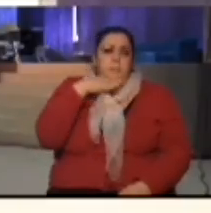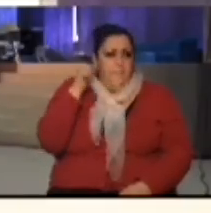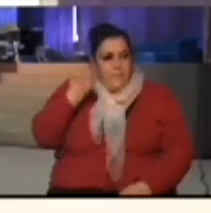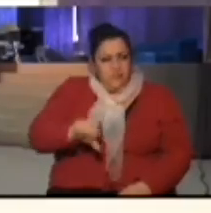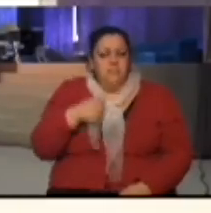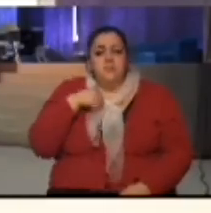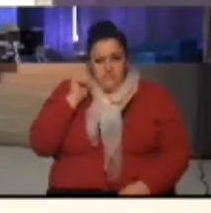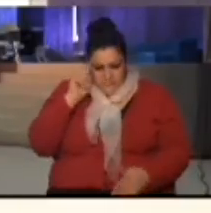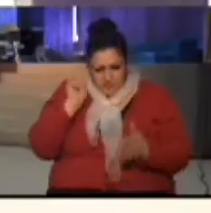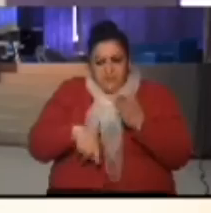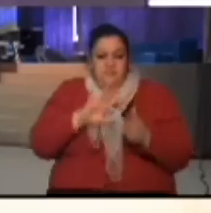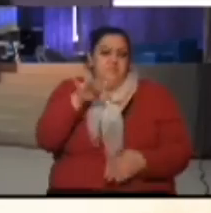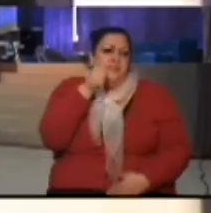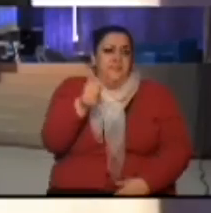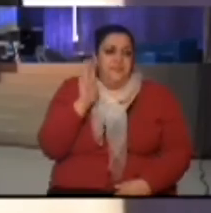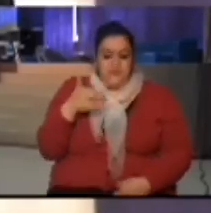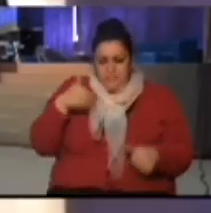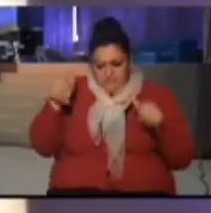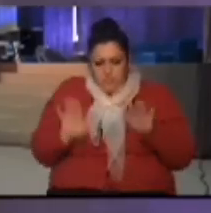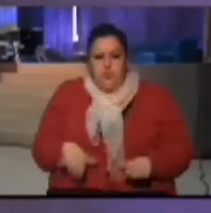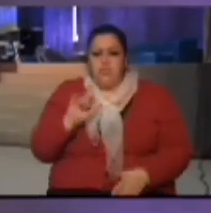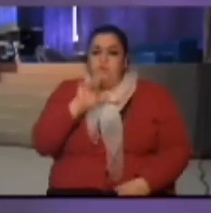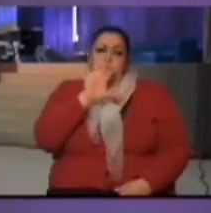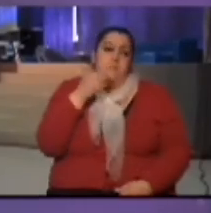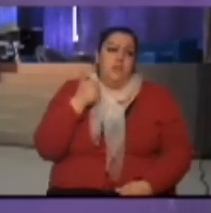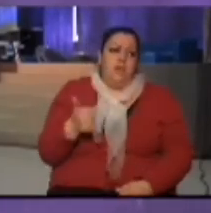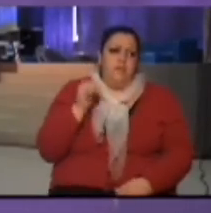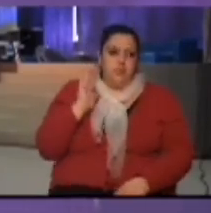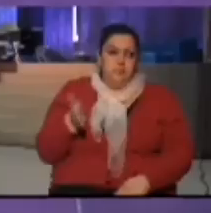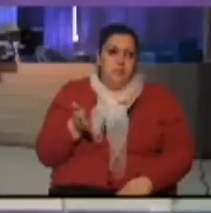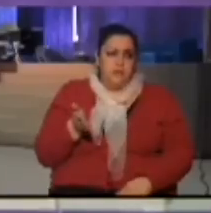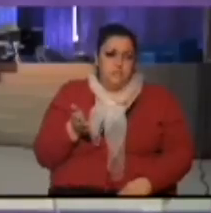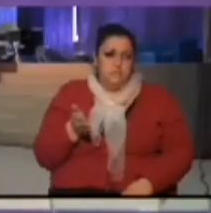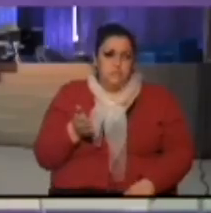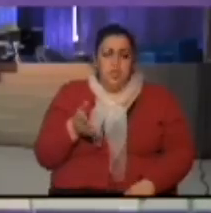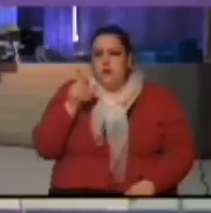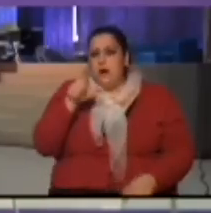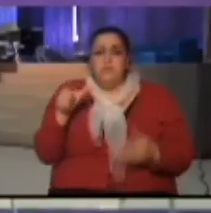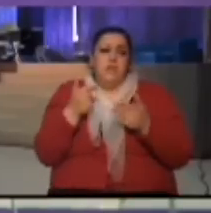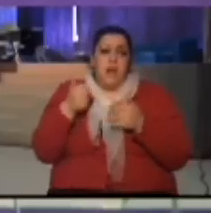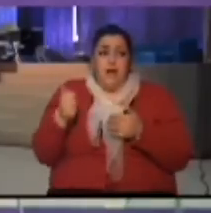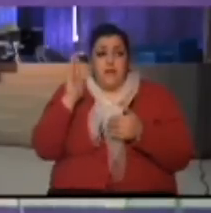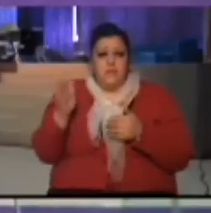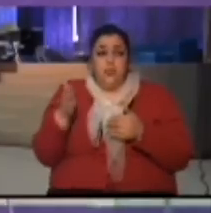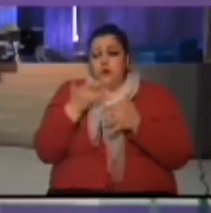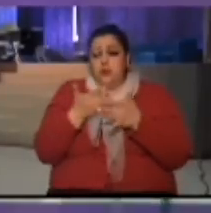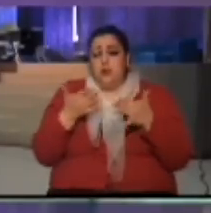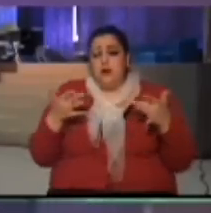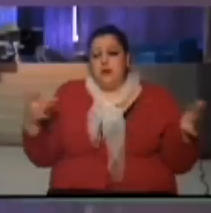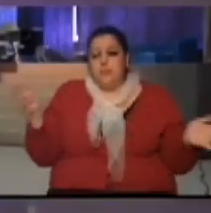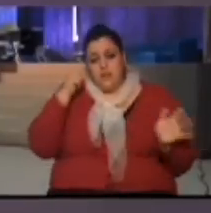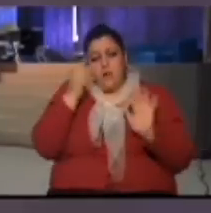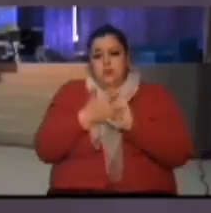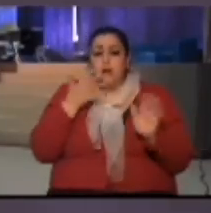չէ, ես որոշում ունեմ լավ լինելու։ Այդ լավը տարբեր հասկացողությունների մարդկանց համար տարբեր է, բայց ես որոշել եմ